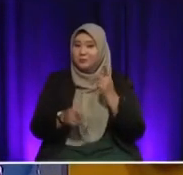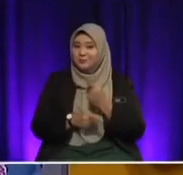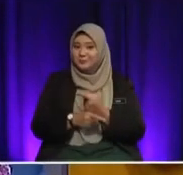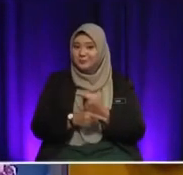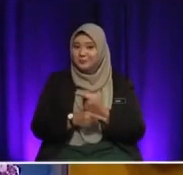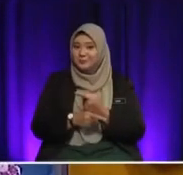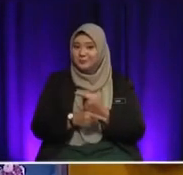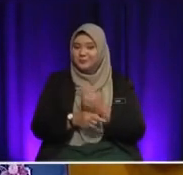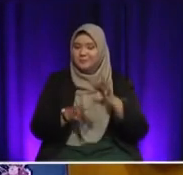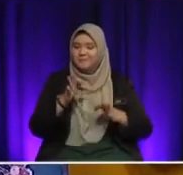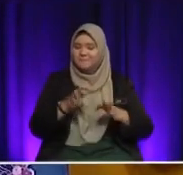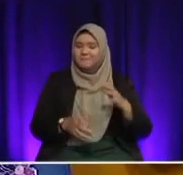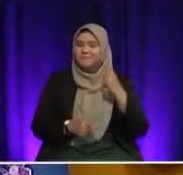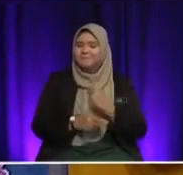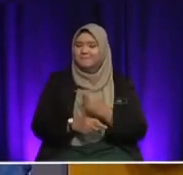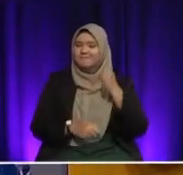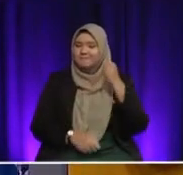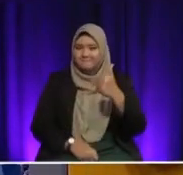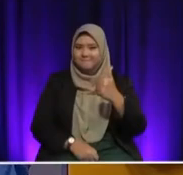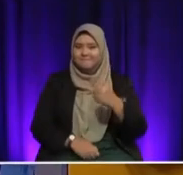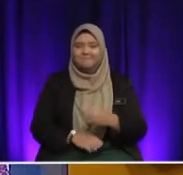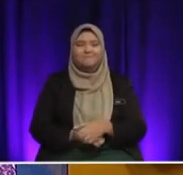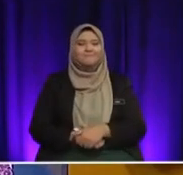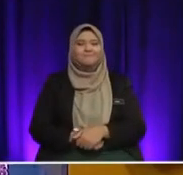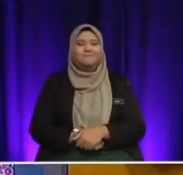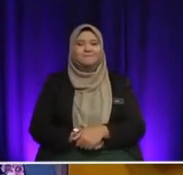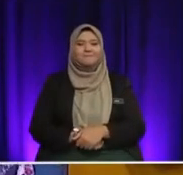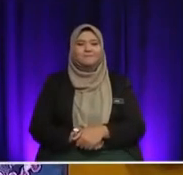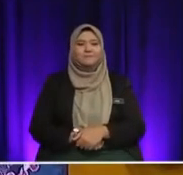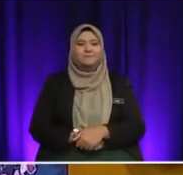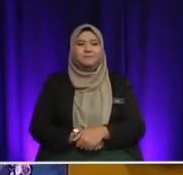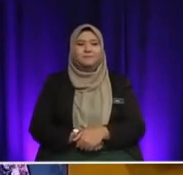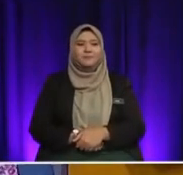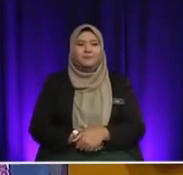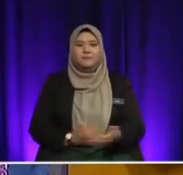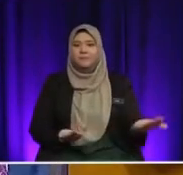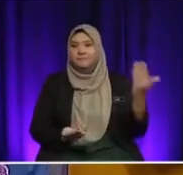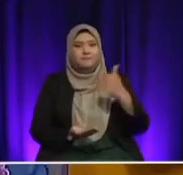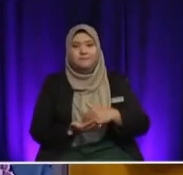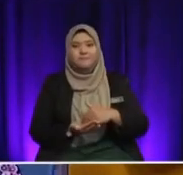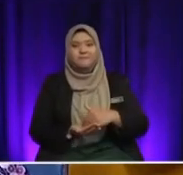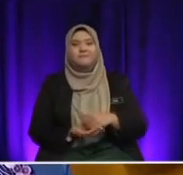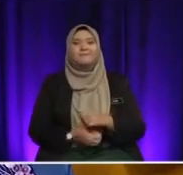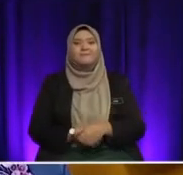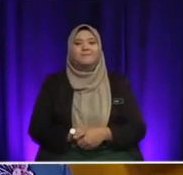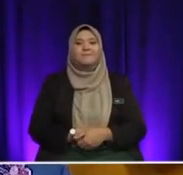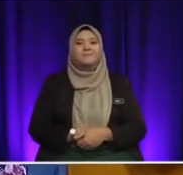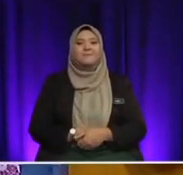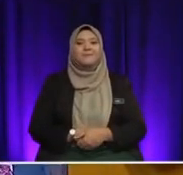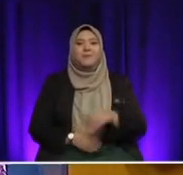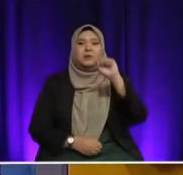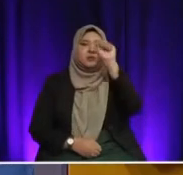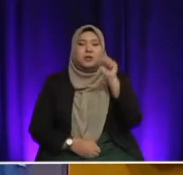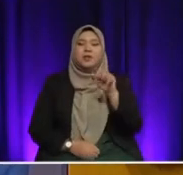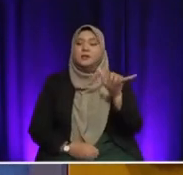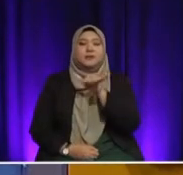Okey, masih lagi soalan proses. Masih lagi minta susun. Okey. Kali ini saya nak